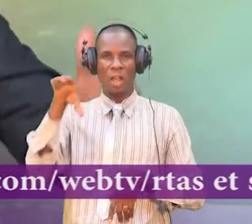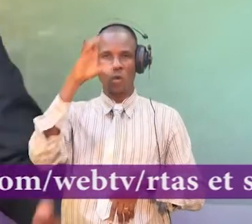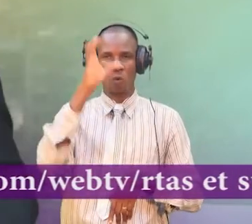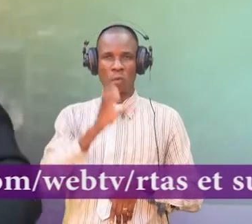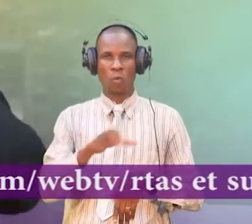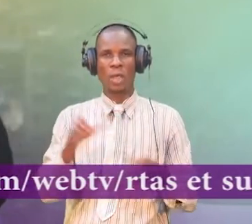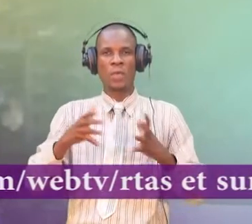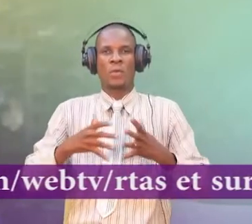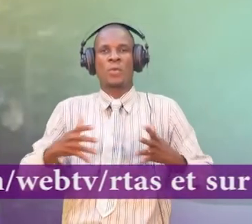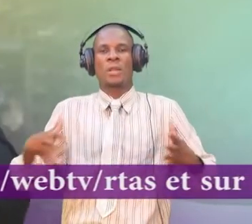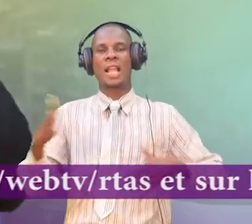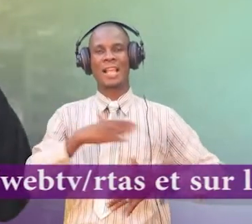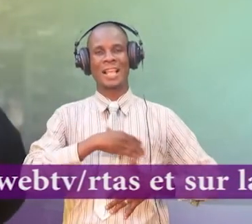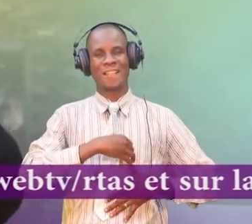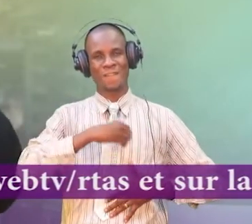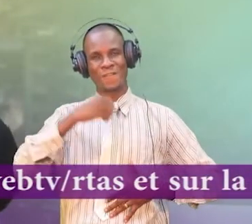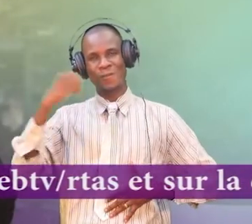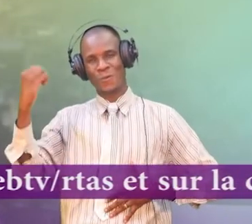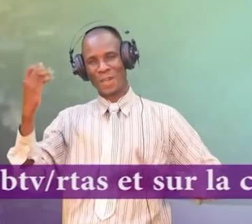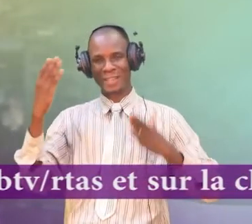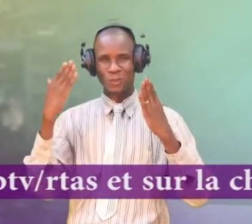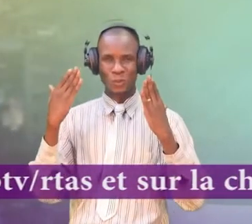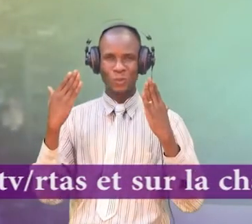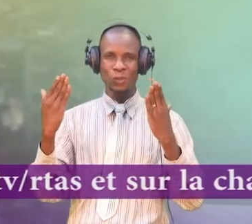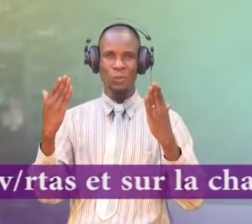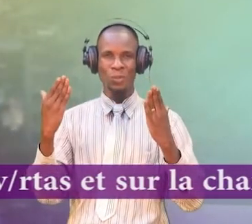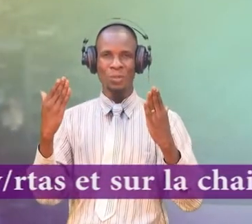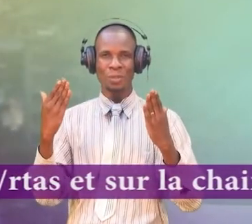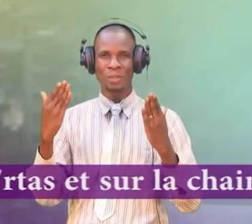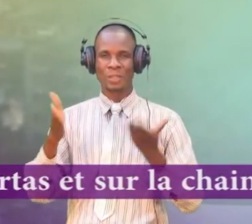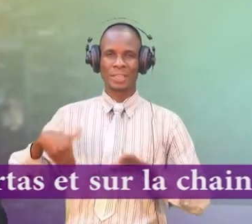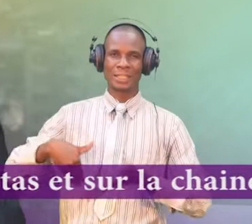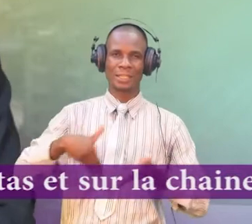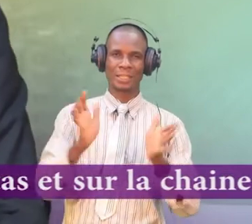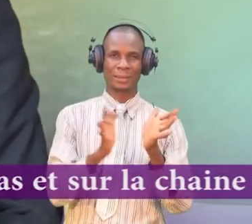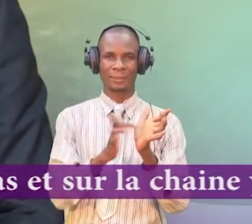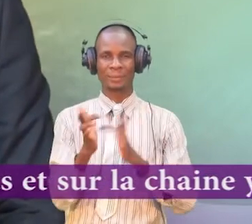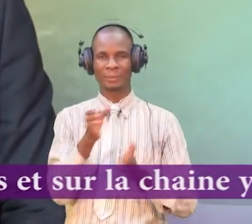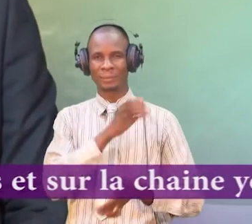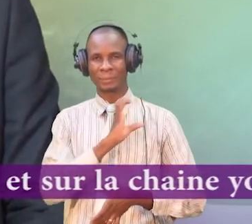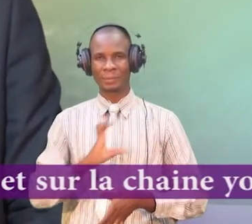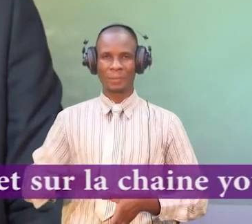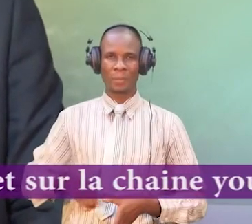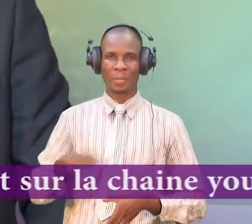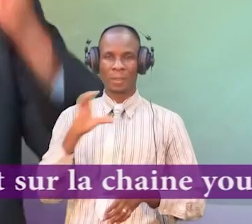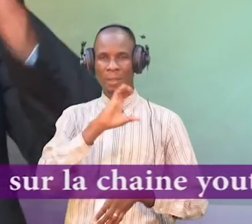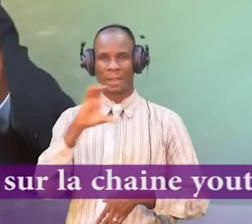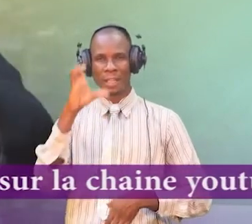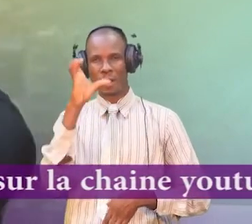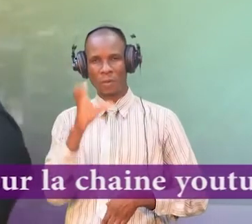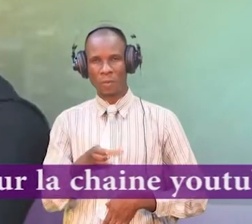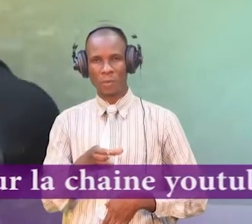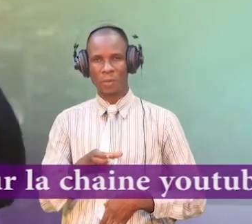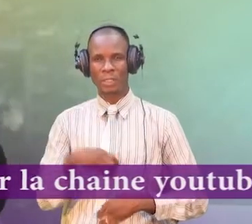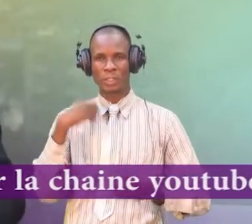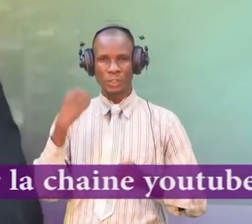yango ekoyeba na kotiama penza elembo tango Satana koyeba na kozwa penza etumbu, ndenge monani na mokanda ya kozipola basekele.